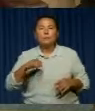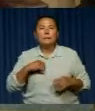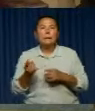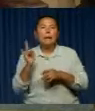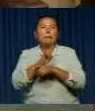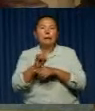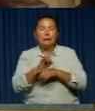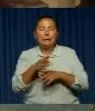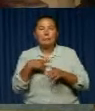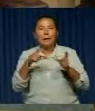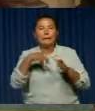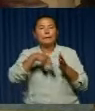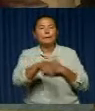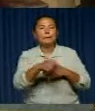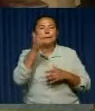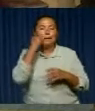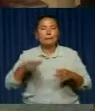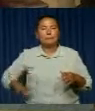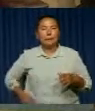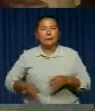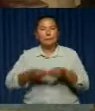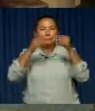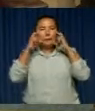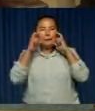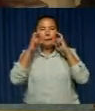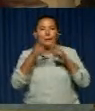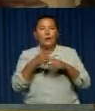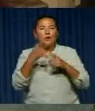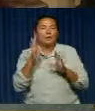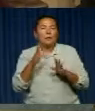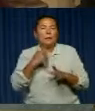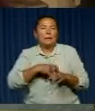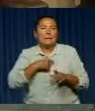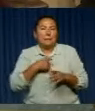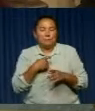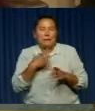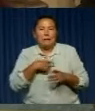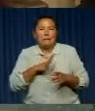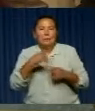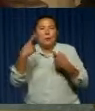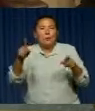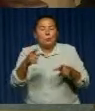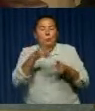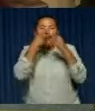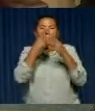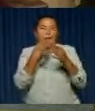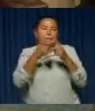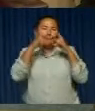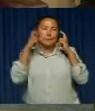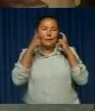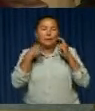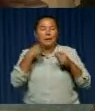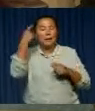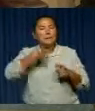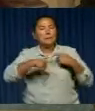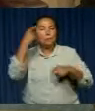алдағанбыз. Дүкенге кетіп бара жатырып, қалтамыздан алып алып, сала қоямыз. Біреу үшін киеміз. Ана дүкенге кіргізсінші дейміз. Бірақ біз өз-өзімізді ойлаған